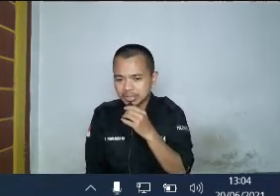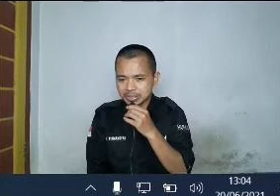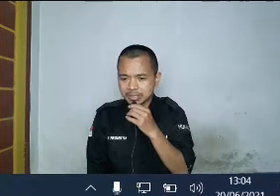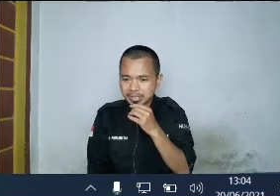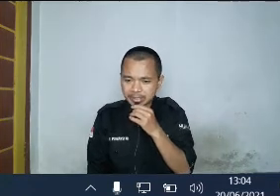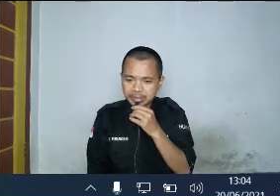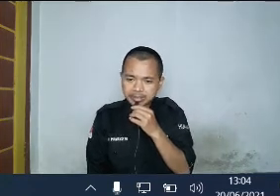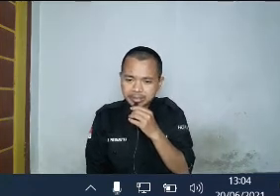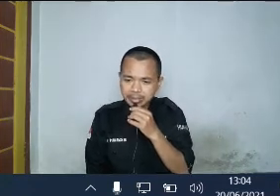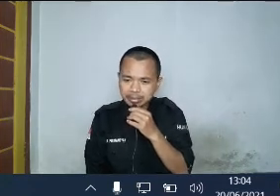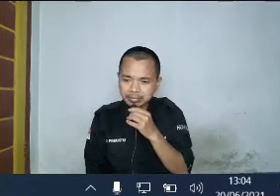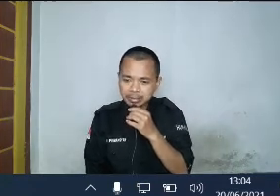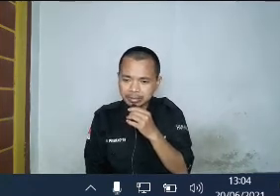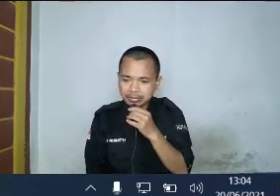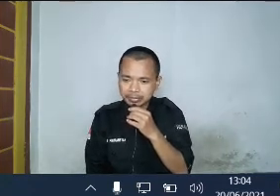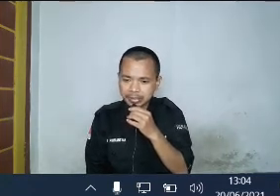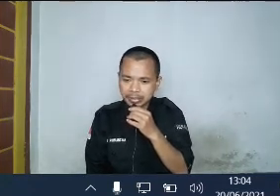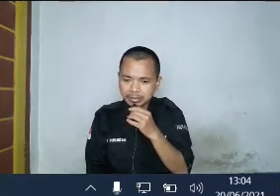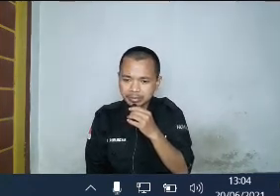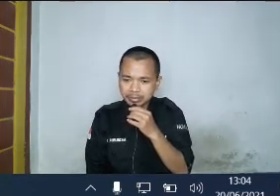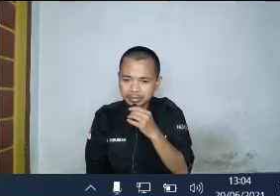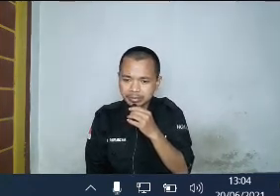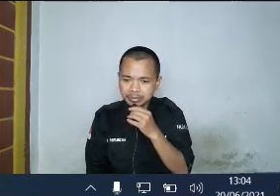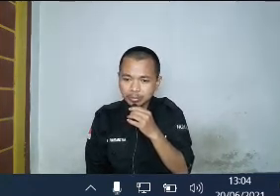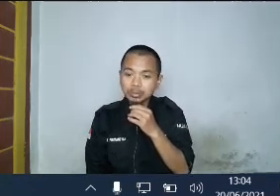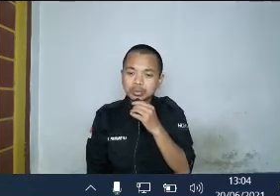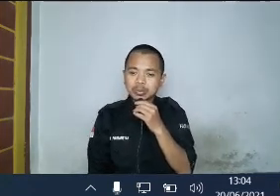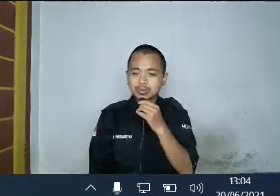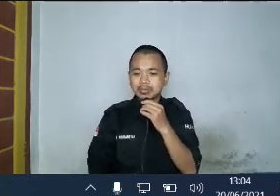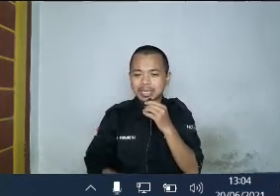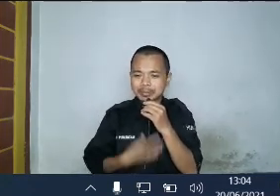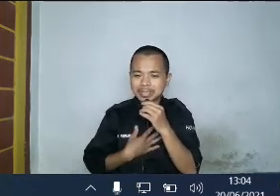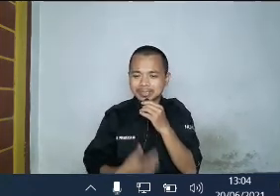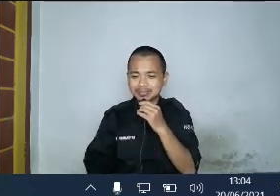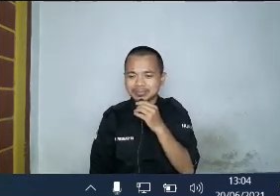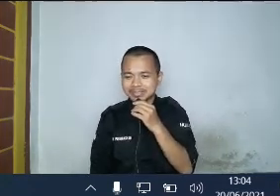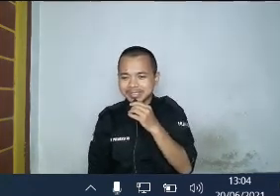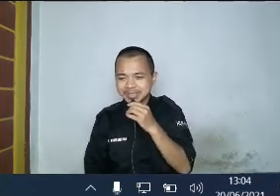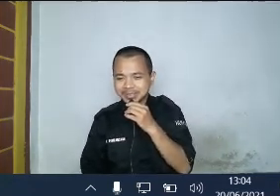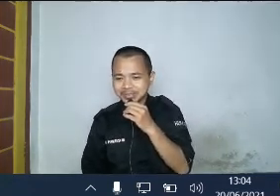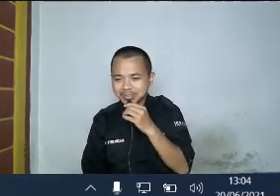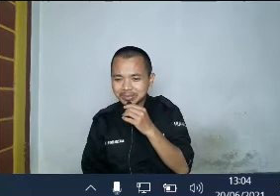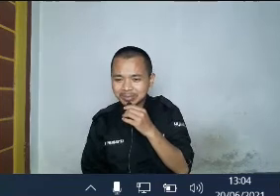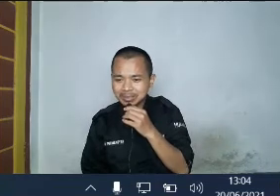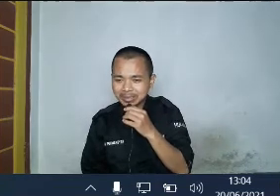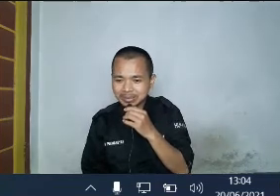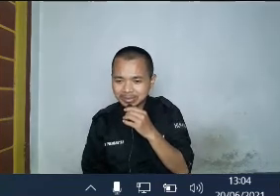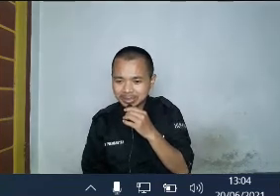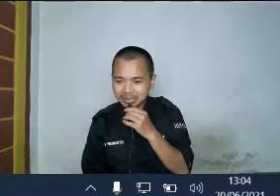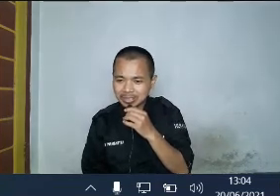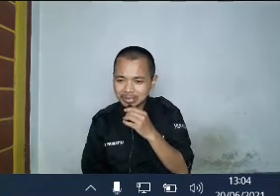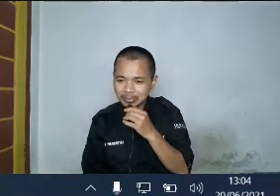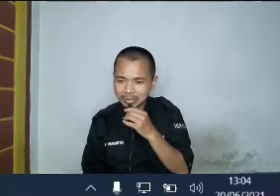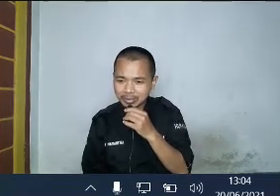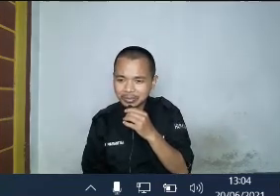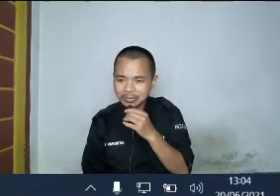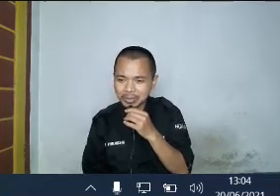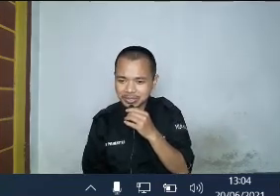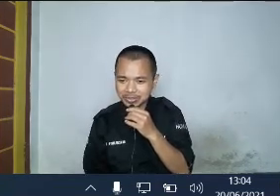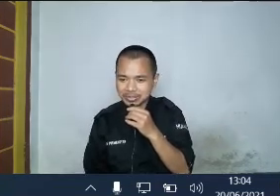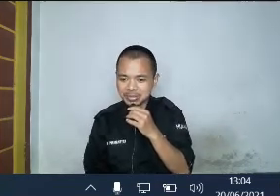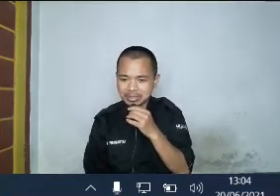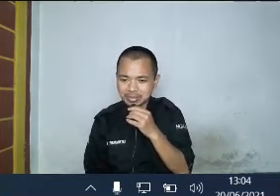UAS the dengan mengetahui untuk maaf untuk mengetahui jadwal